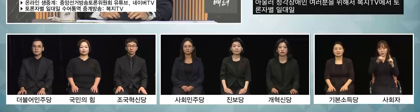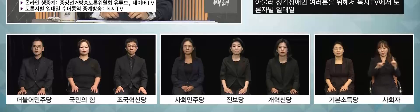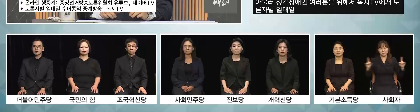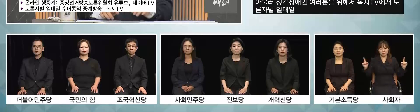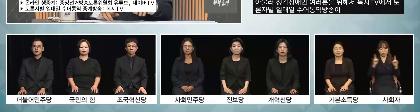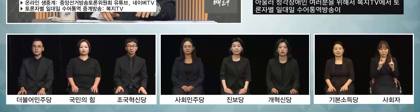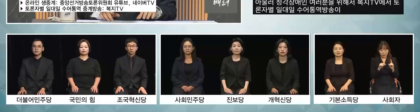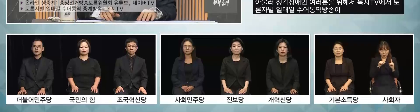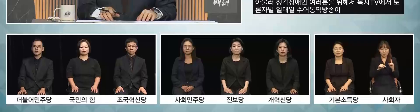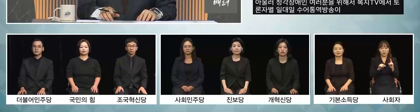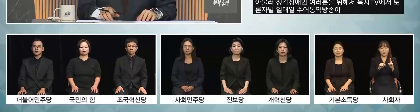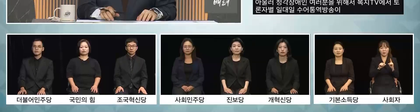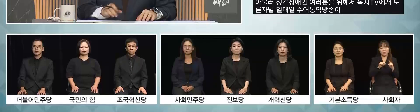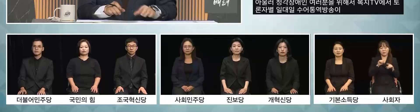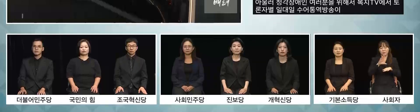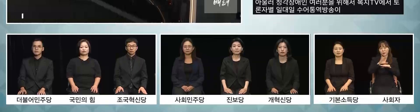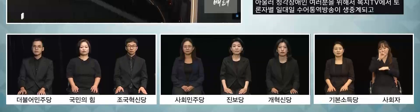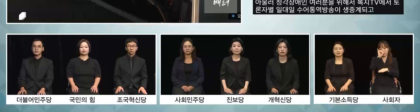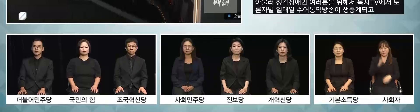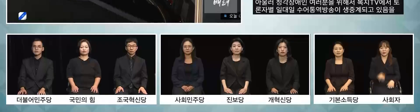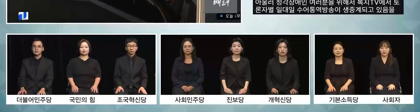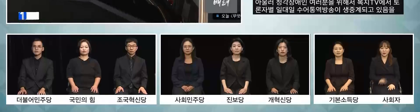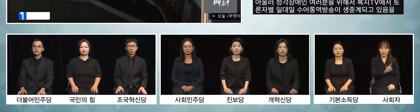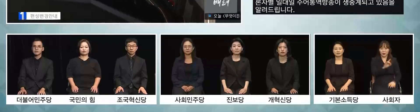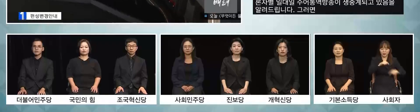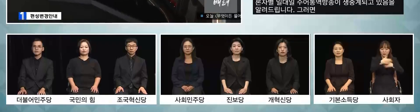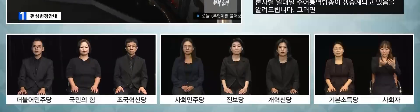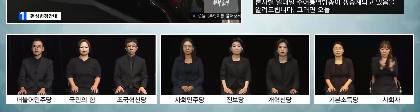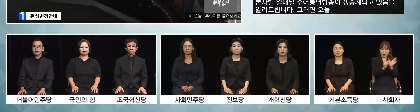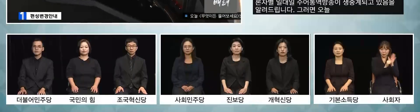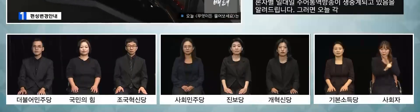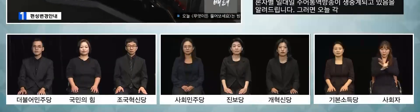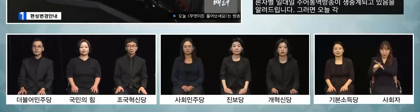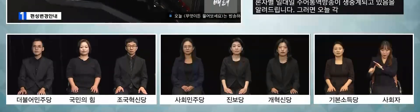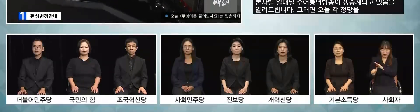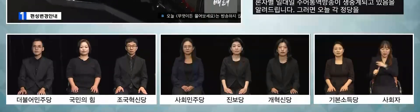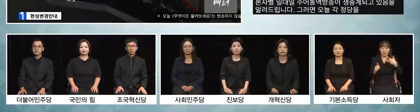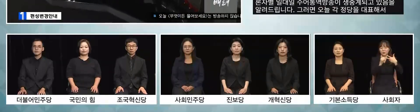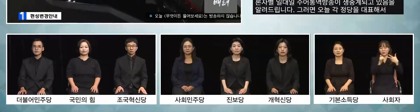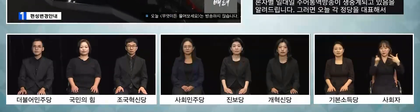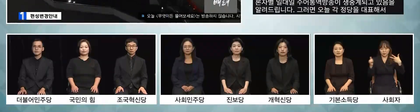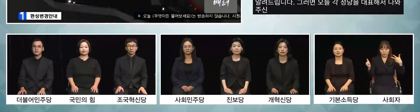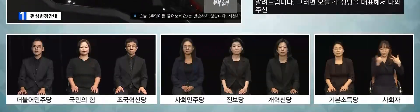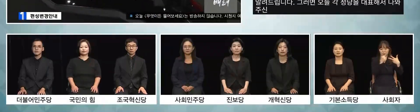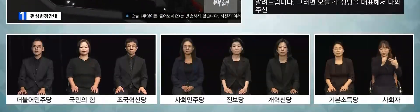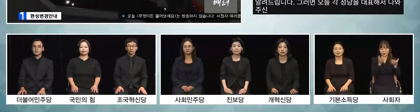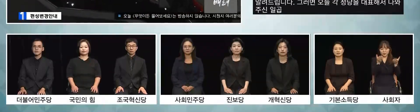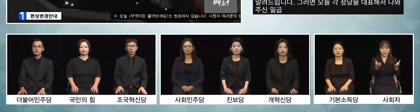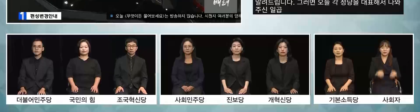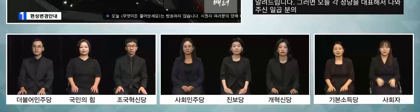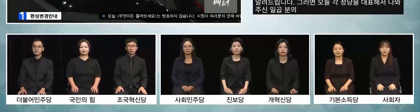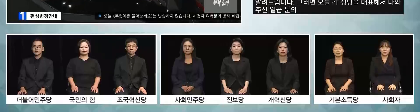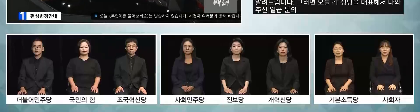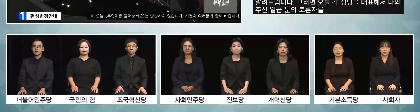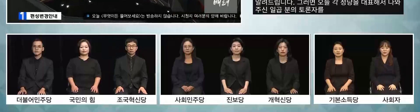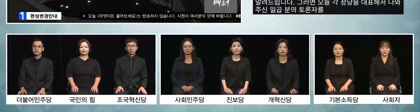생중계되고 있음을 알려드립니다. 자, 그럼 오늘 각 정당을 대표해서 나와주신 7분의 토론자를